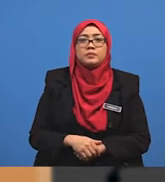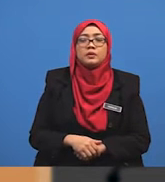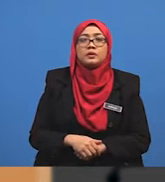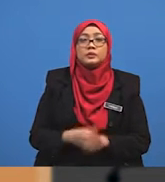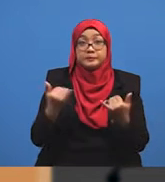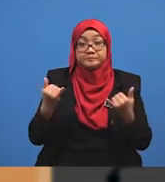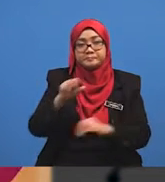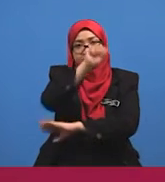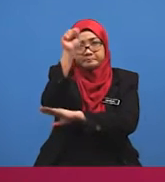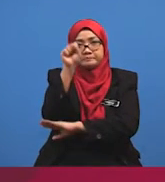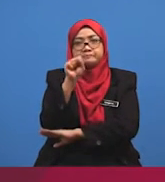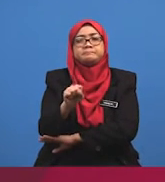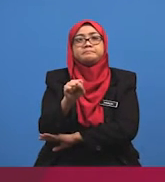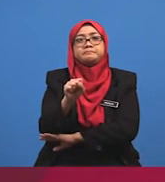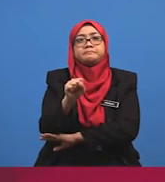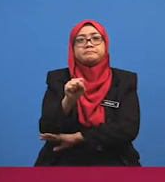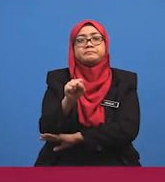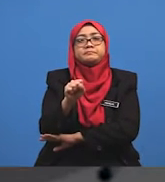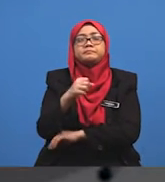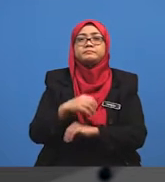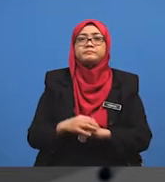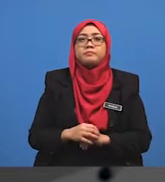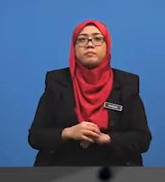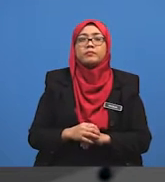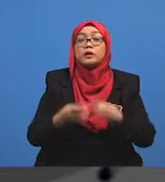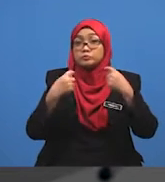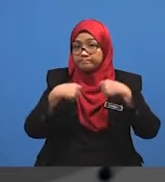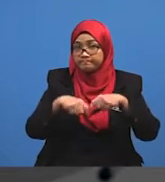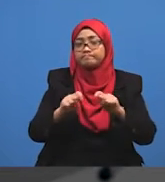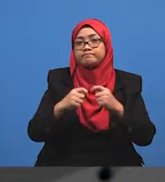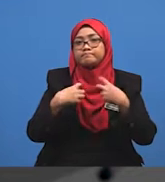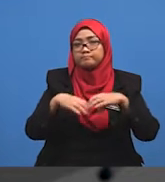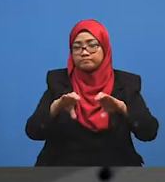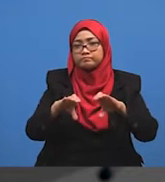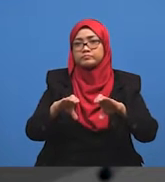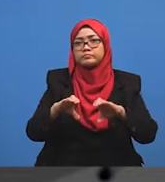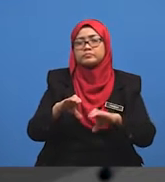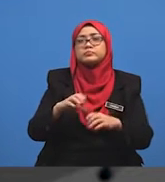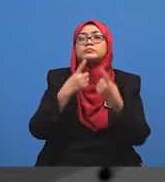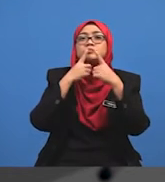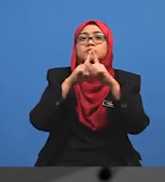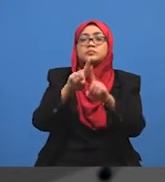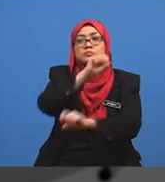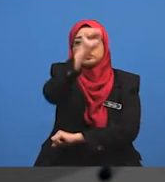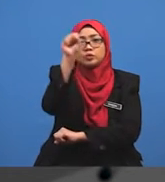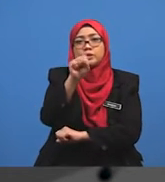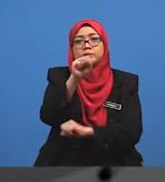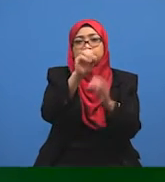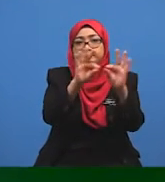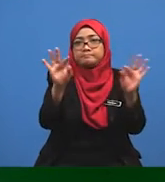soalan berkaitan tajuk hari ini. Baiklah, kita cuba menjawab soalan subjektif. Soalan yang